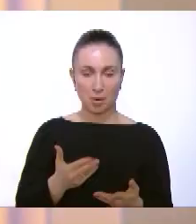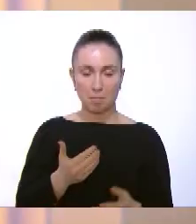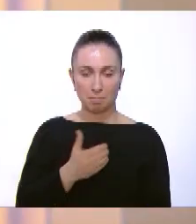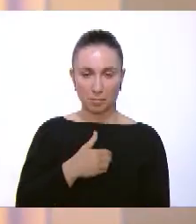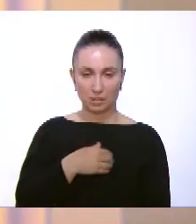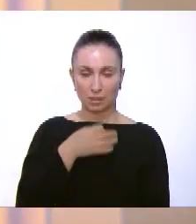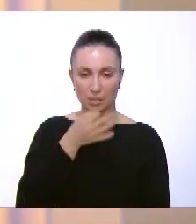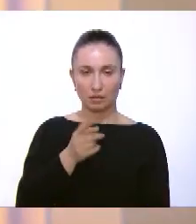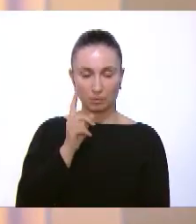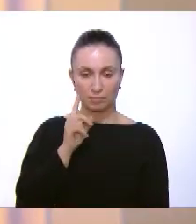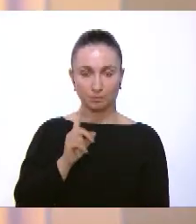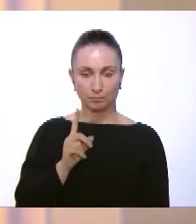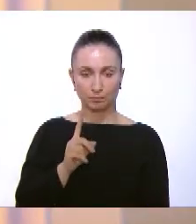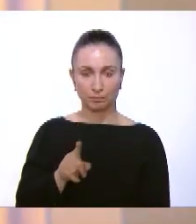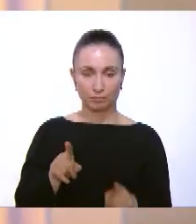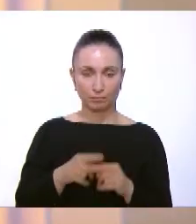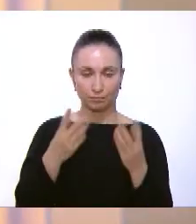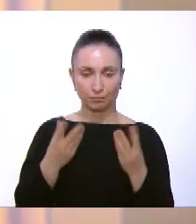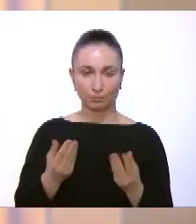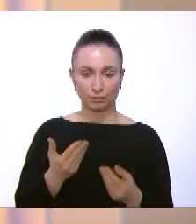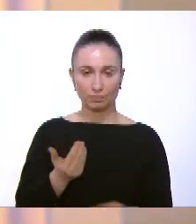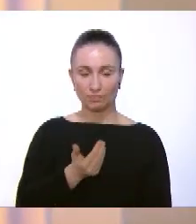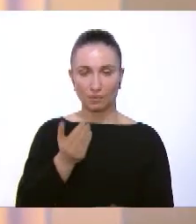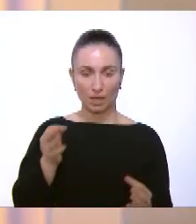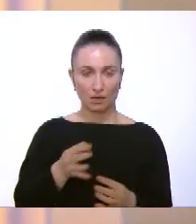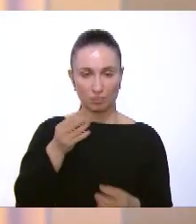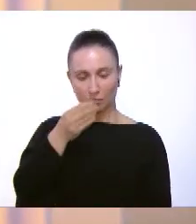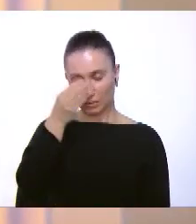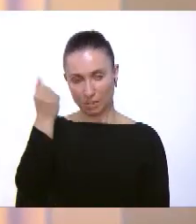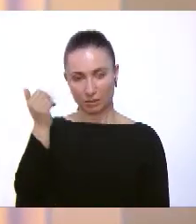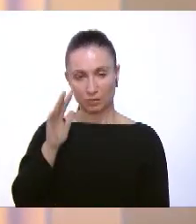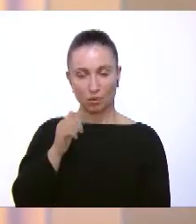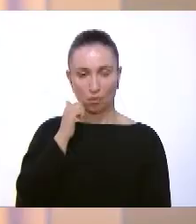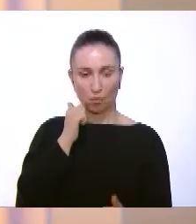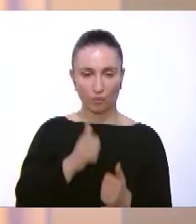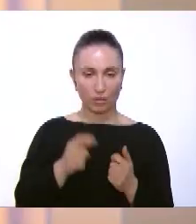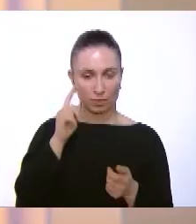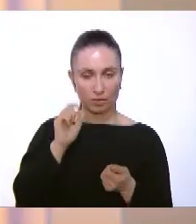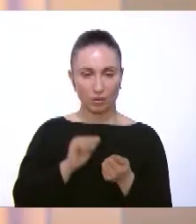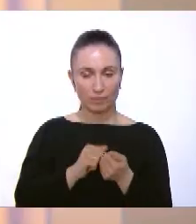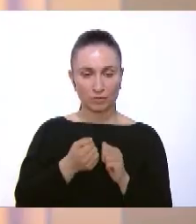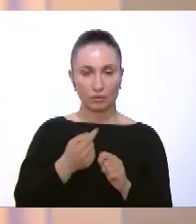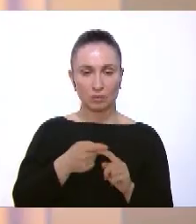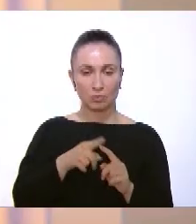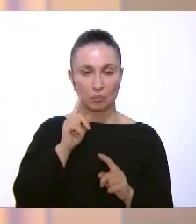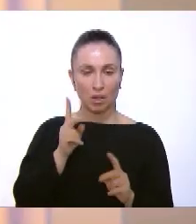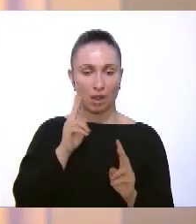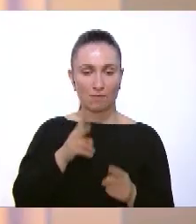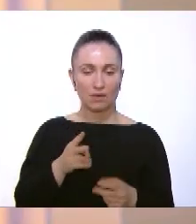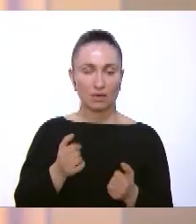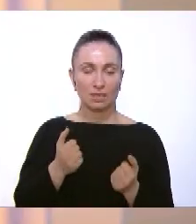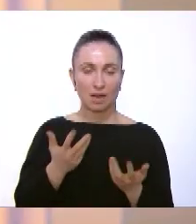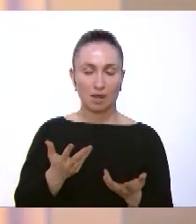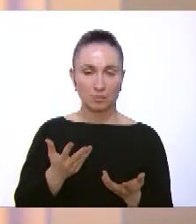მინდა გითხრათ, რომ ეს ისეთი დღეა, რომელიც თქვენ არასოდეს დაგავიწყდებათ, ყოველთვის გახსოვთ, იმიტომ რომ არ ვიცი ახლა